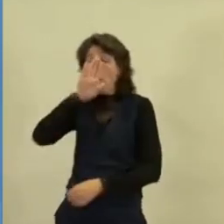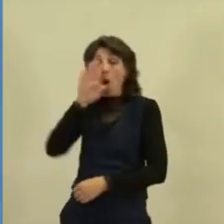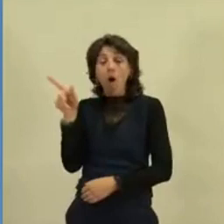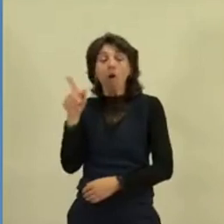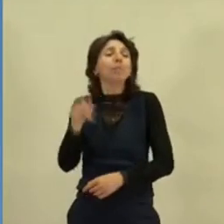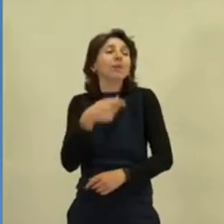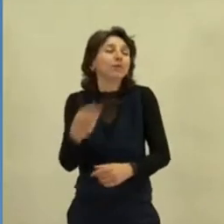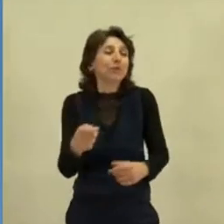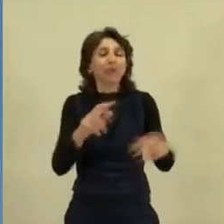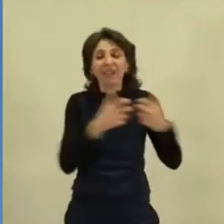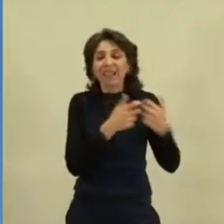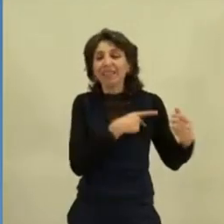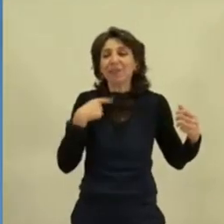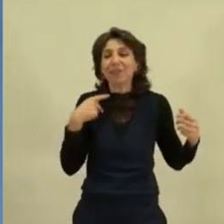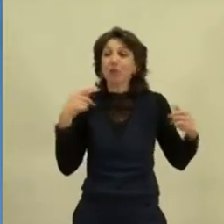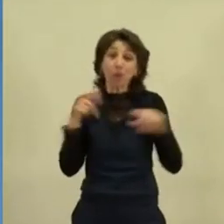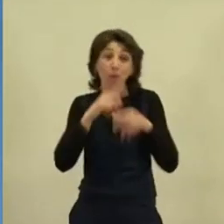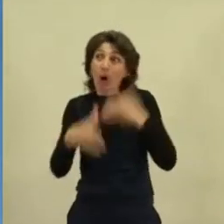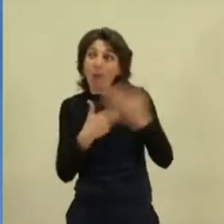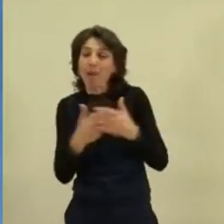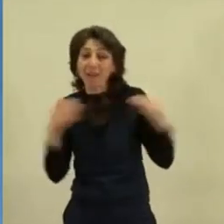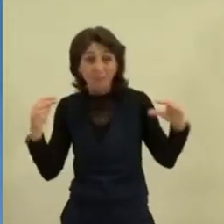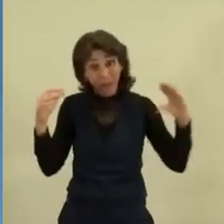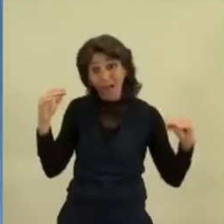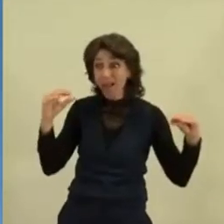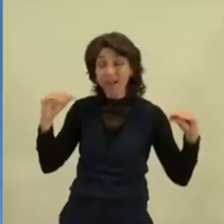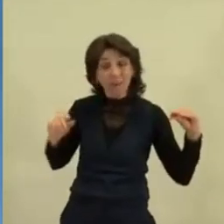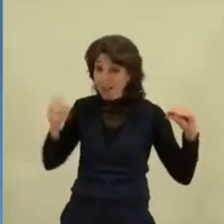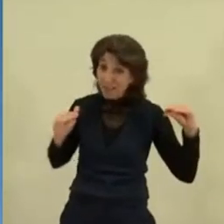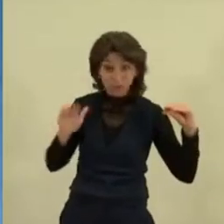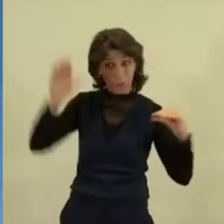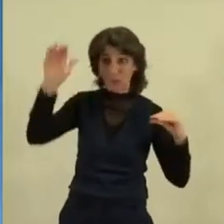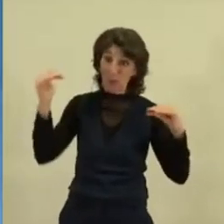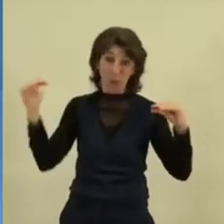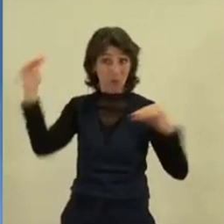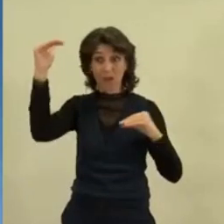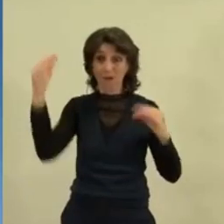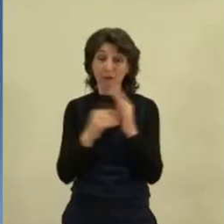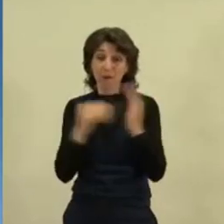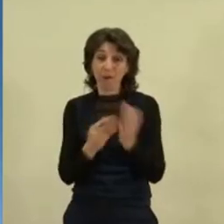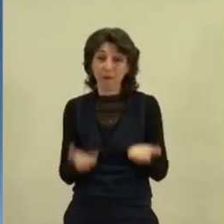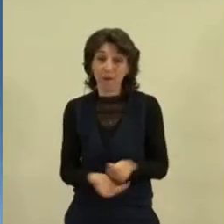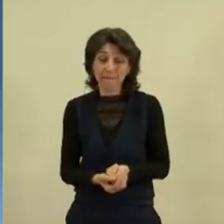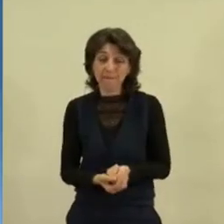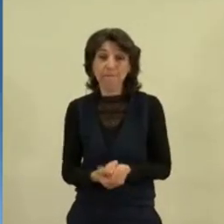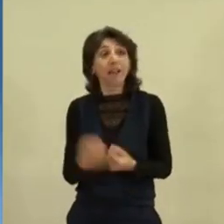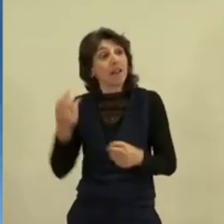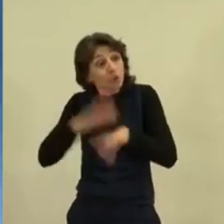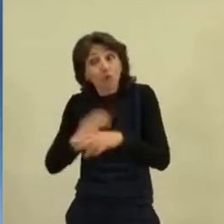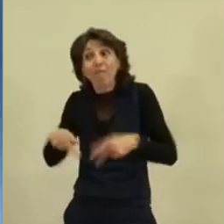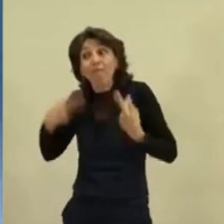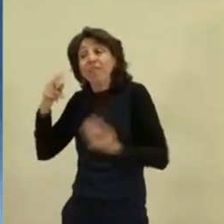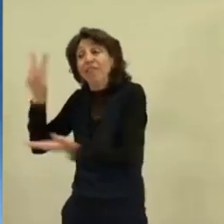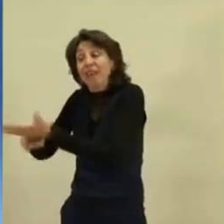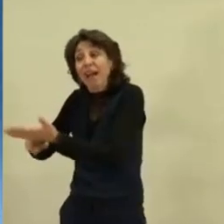mais justement la taxe d'habitation ne suffit même pas à absorber l'inflation. Alors, dans la réalité, dans la vraie réalité, le